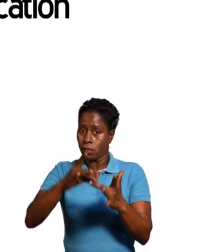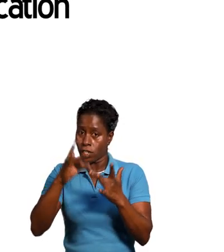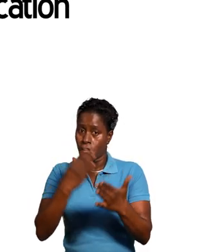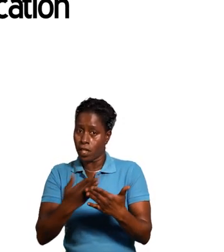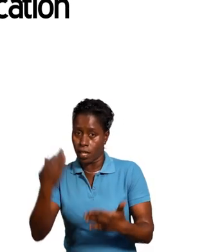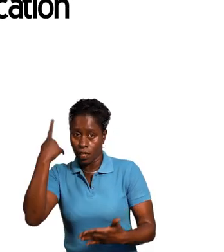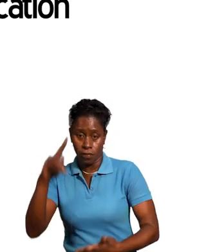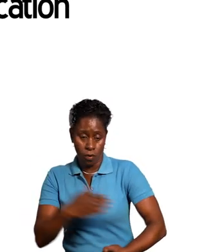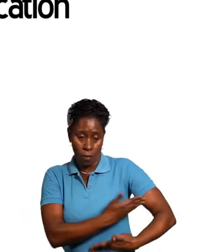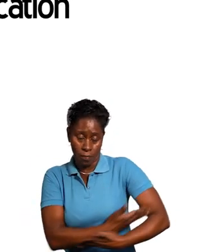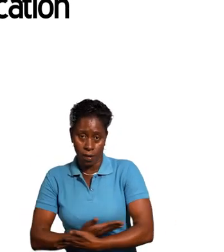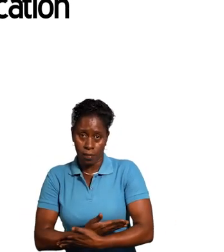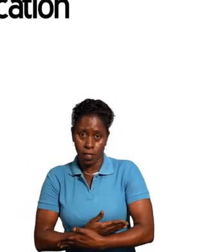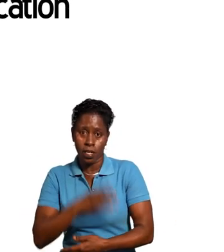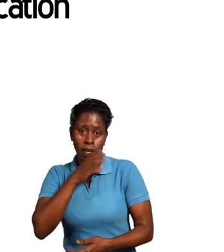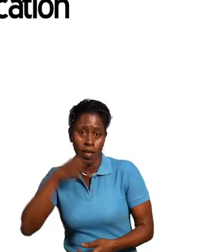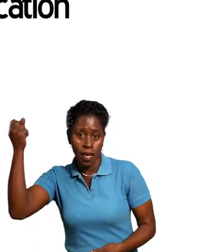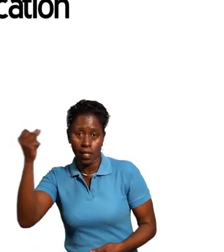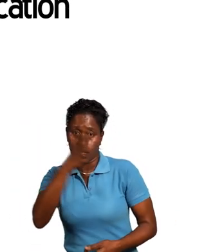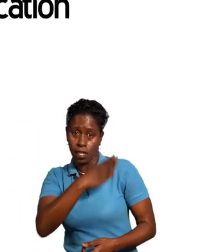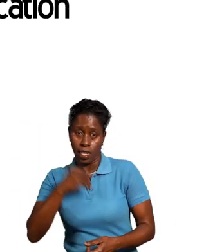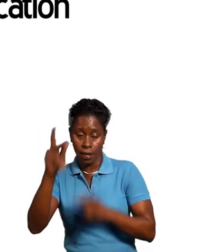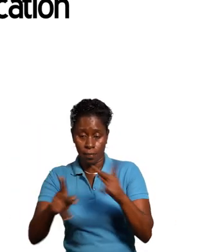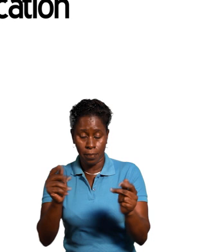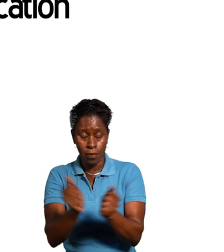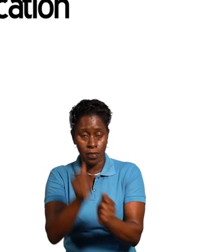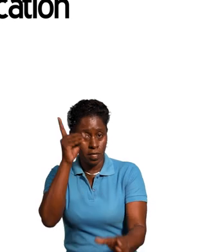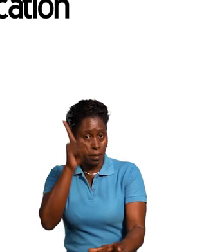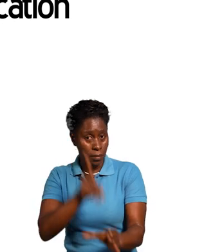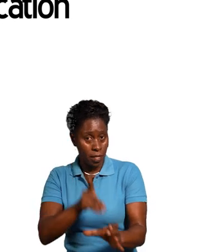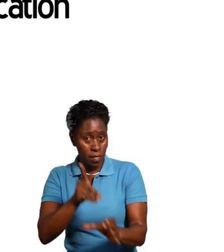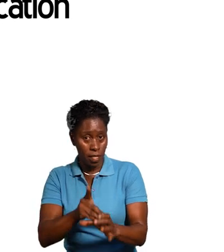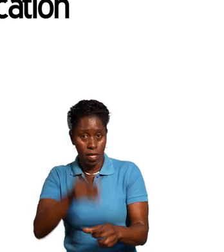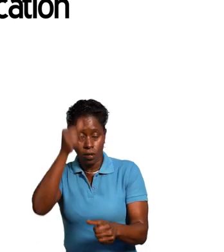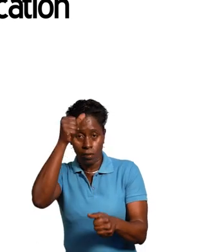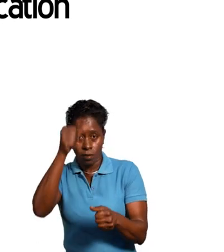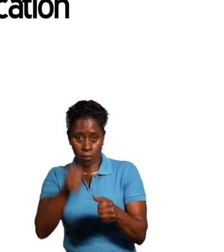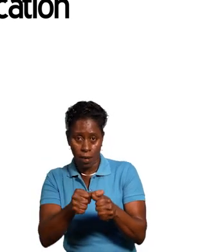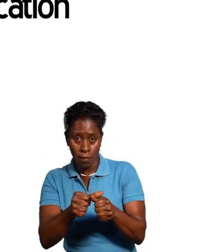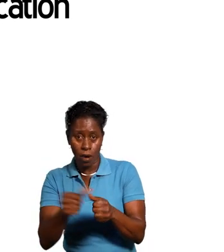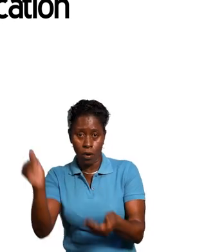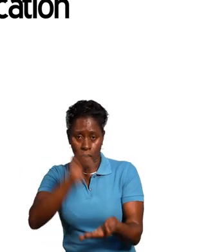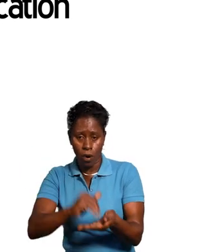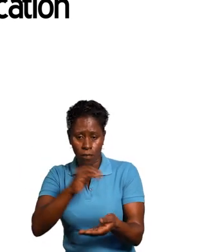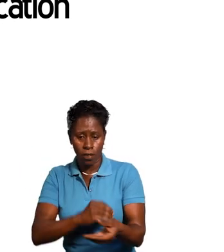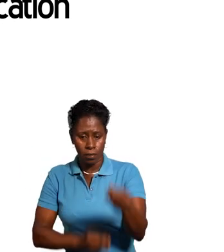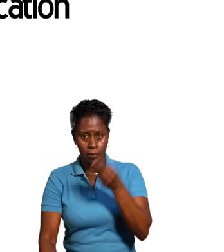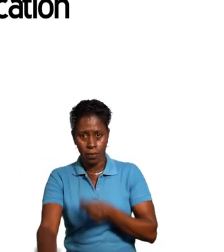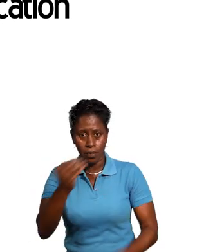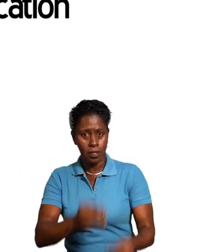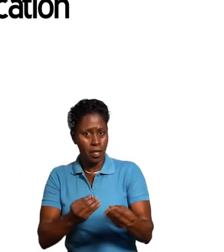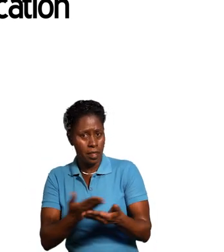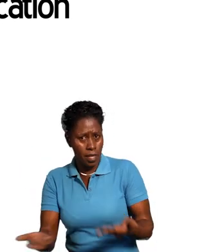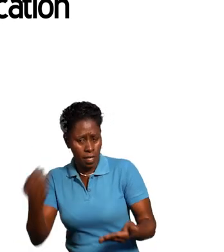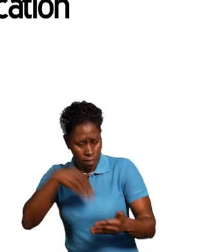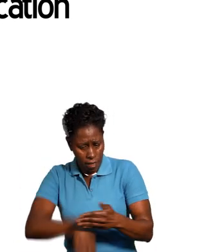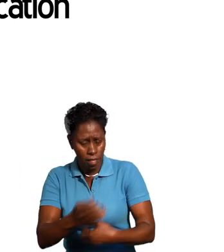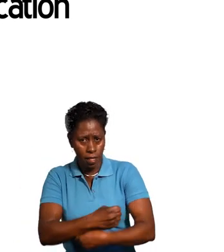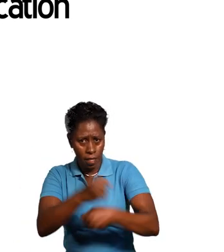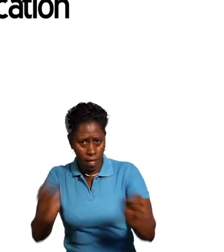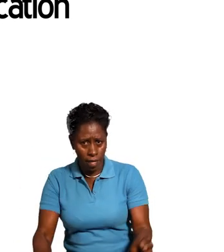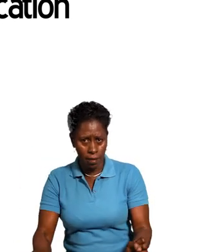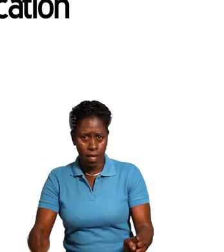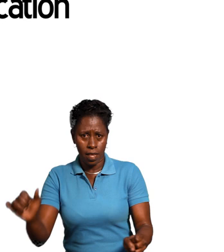co. Provision spéciale pour ti mamay, grand moun ki malade et qu'un film. Pas oublier pour replacer bagage con